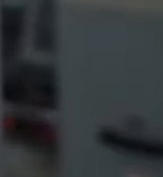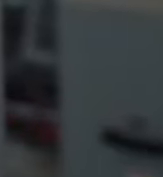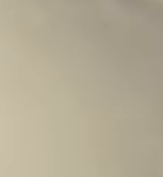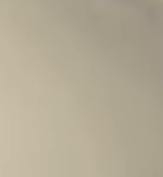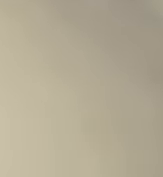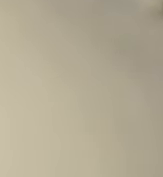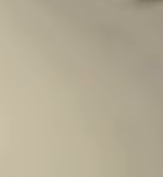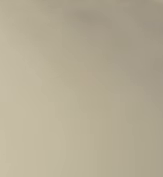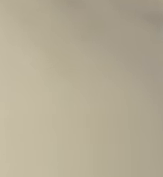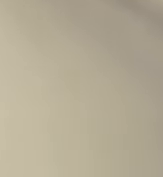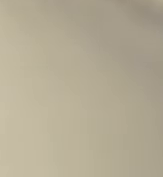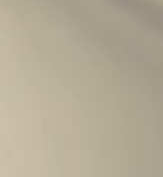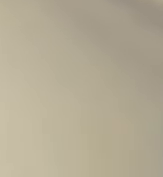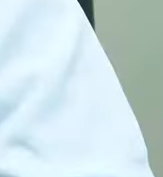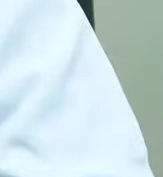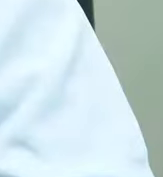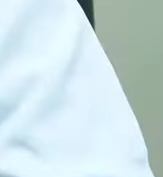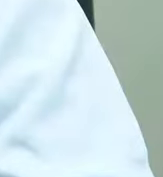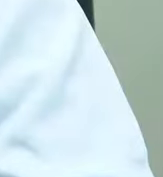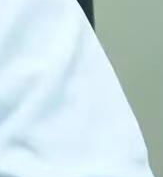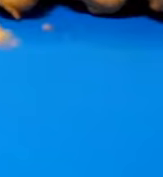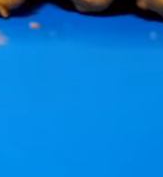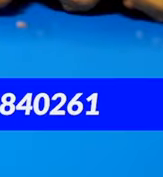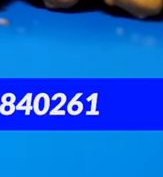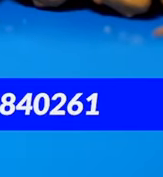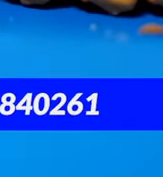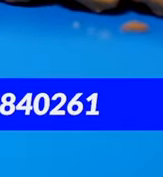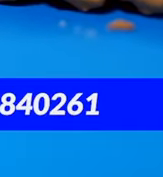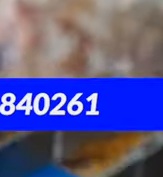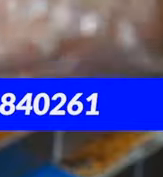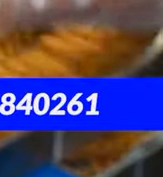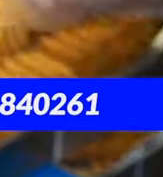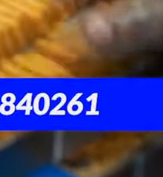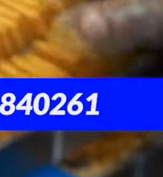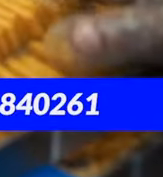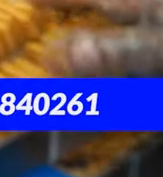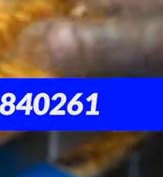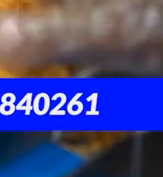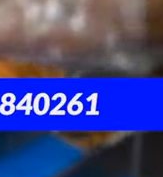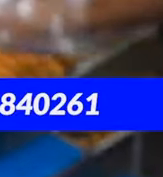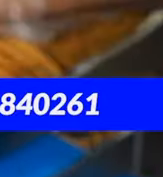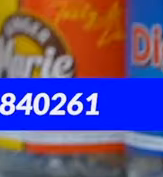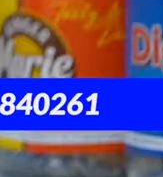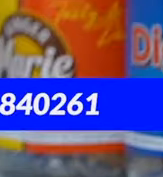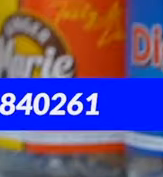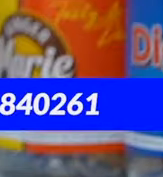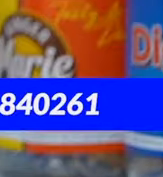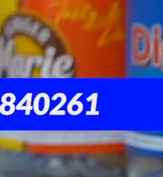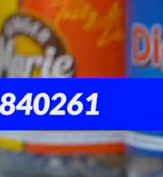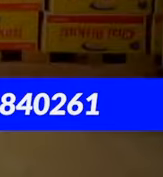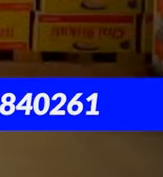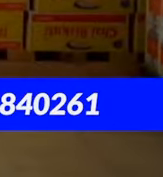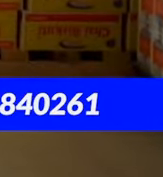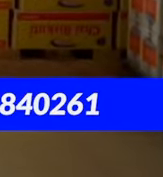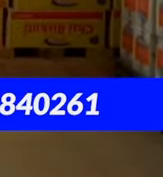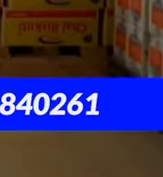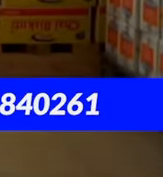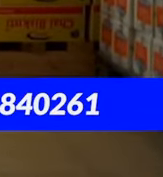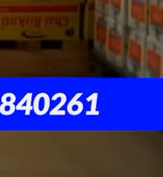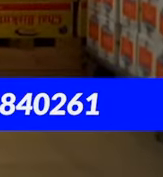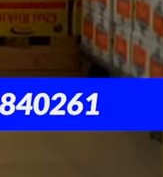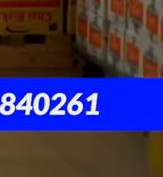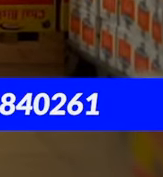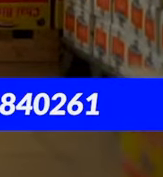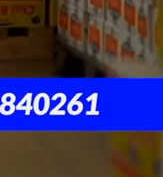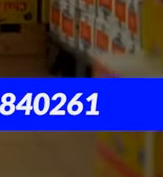Kampuni yetu hii imeanzishwa zaidi ya miaka 20 iliyopita. Tunazalisha biskuti za aina tofauti tofauti. Tuko na